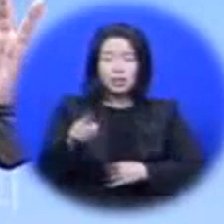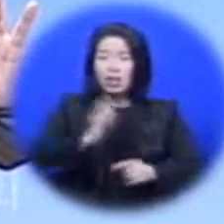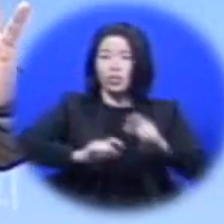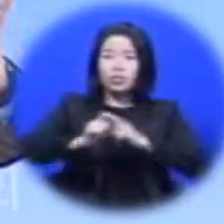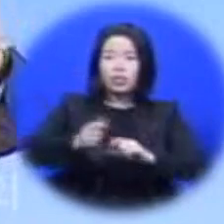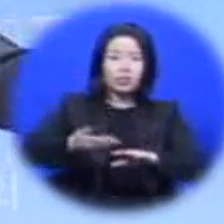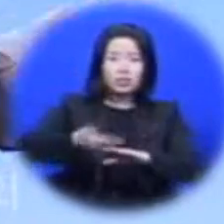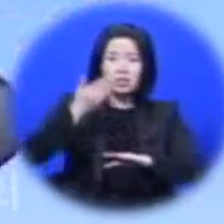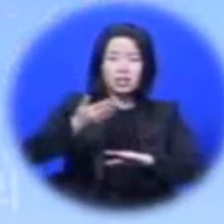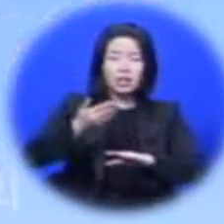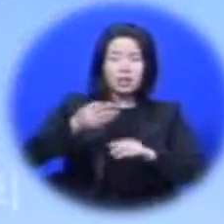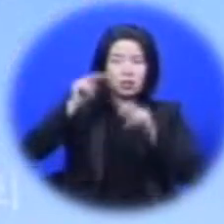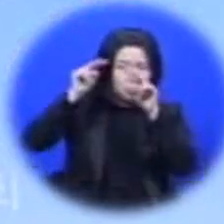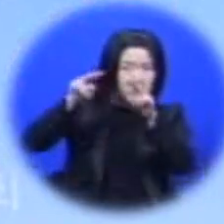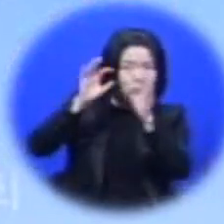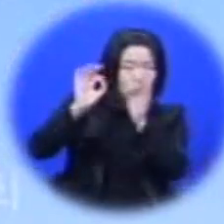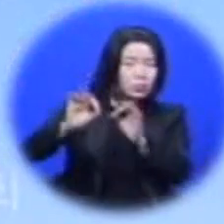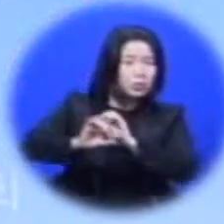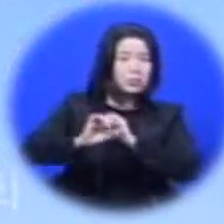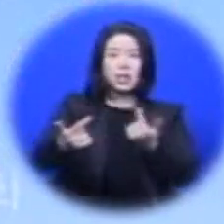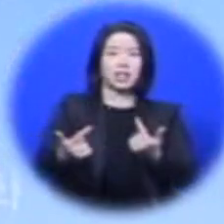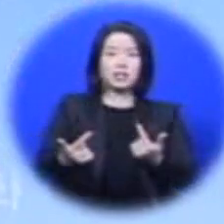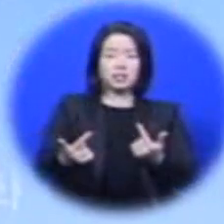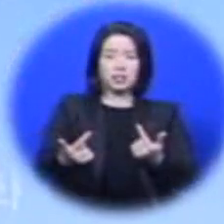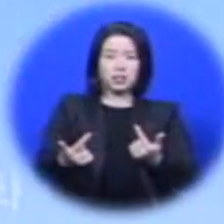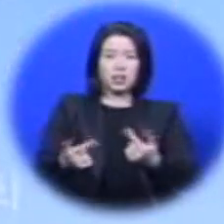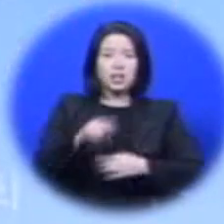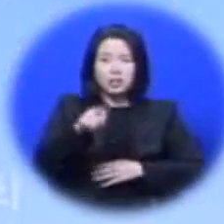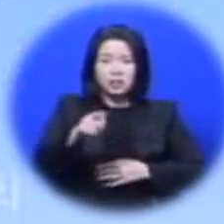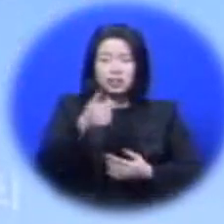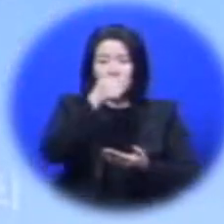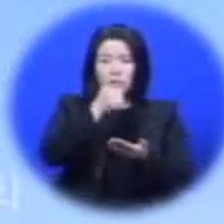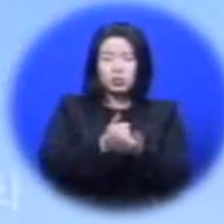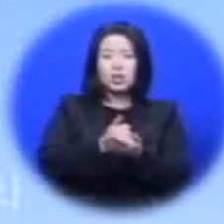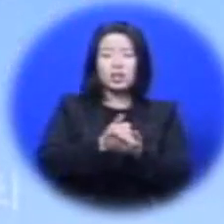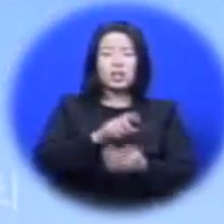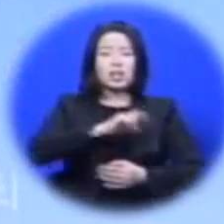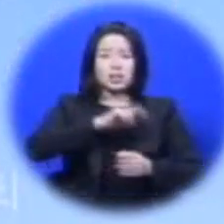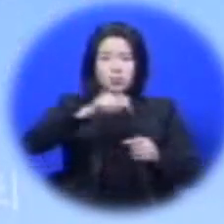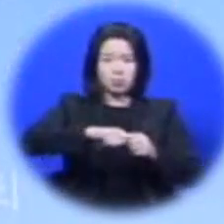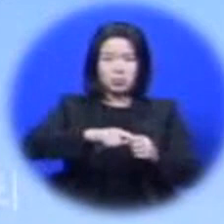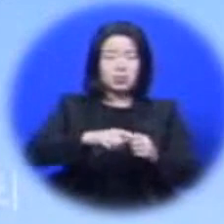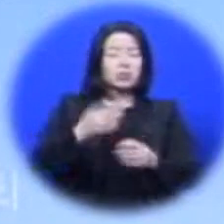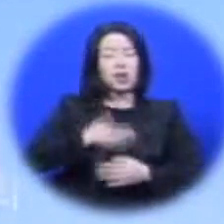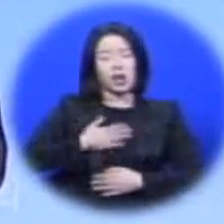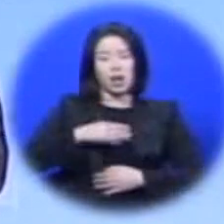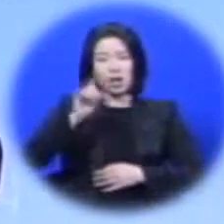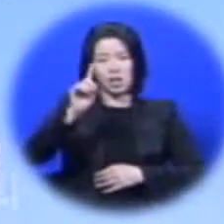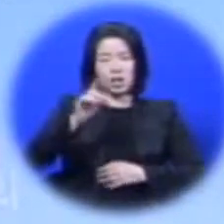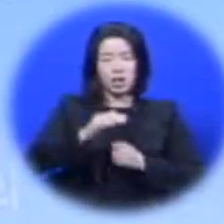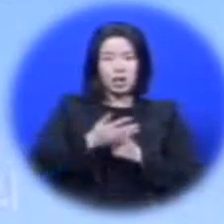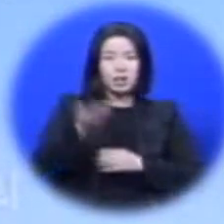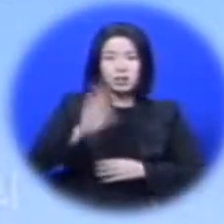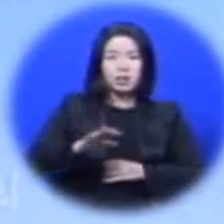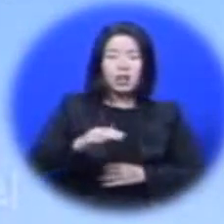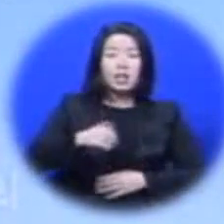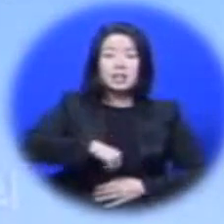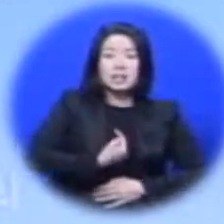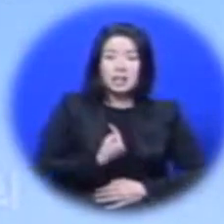이상 쳐다보고 싶지도 않은 그런 죄목 중에 하나입니다. 근데 한경규 목사님은